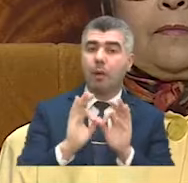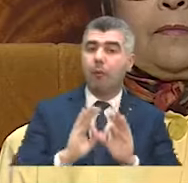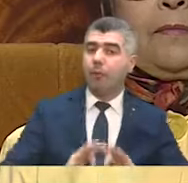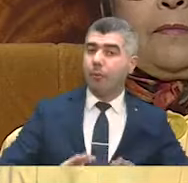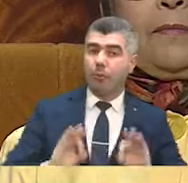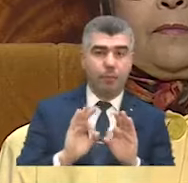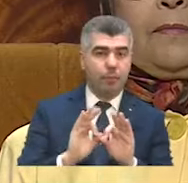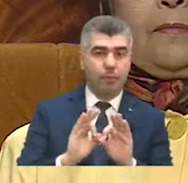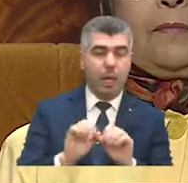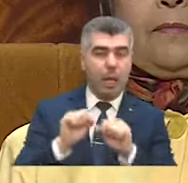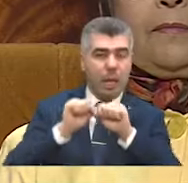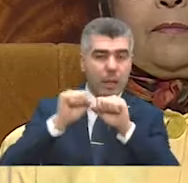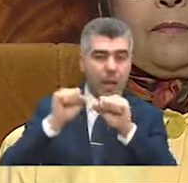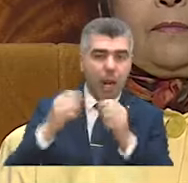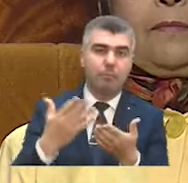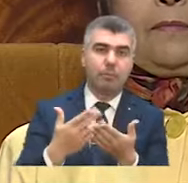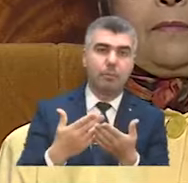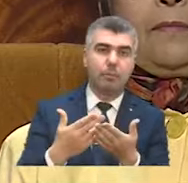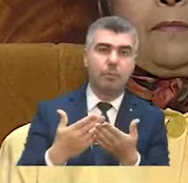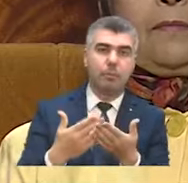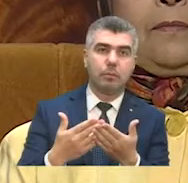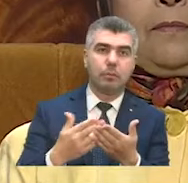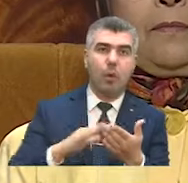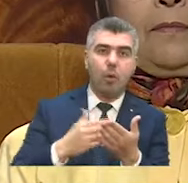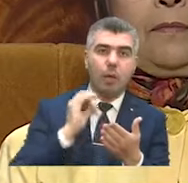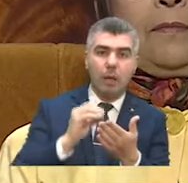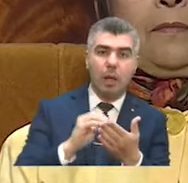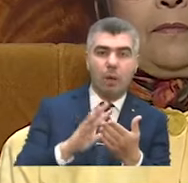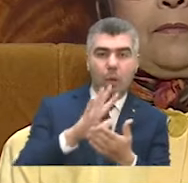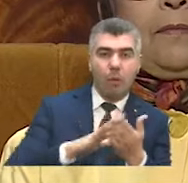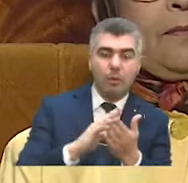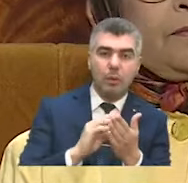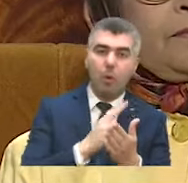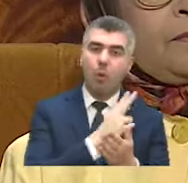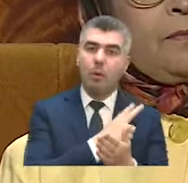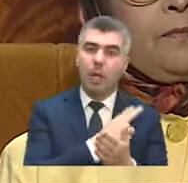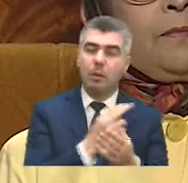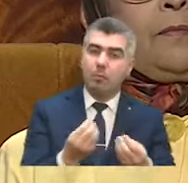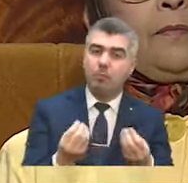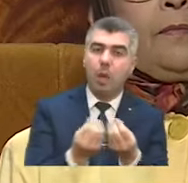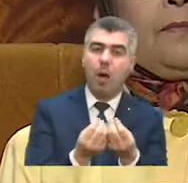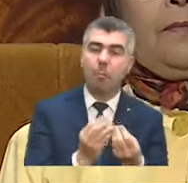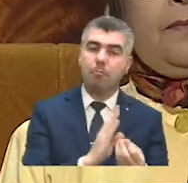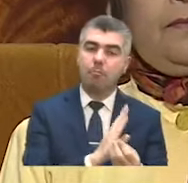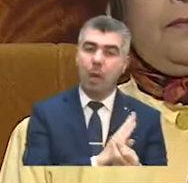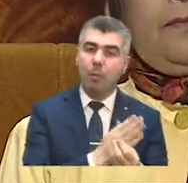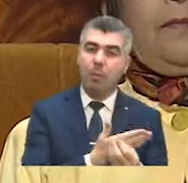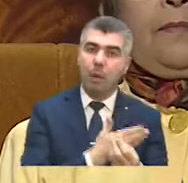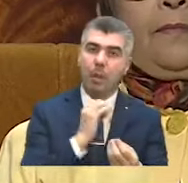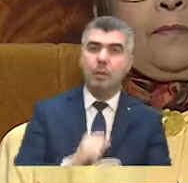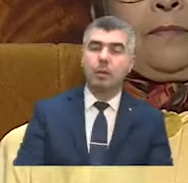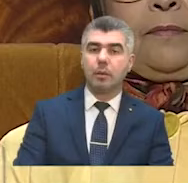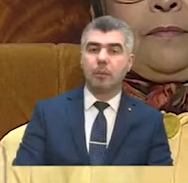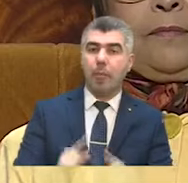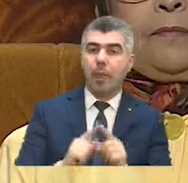ومع الاضرابات والاحتجاجات ديال الاساتذه ومعهم الاباء على اطر